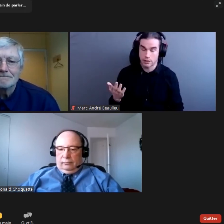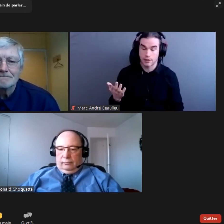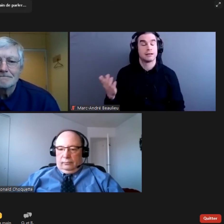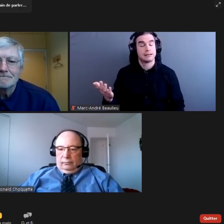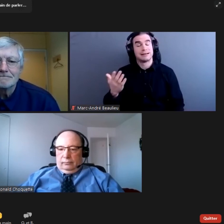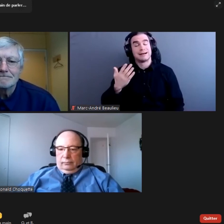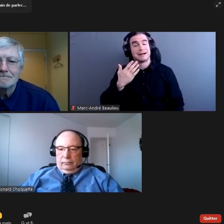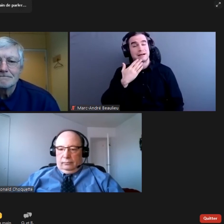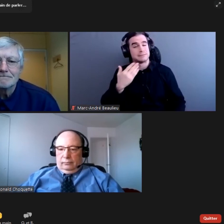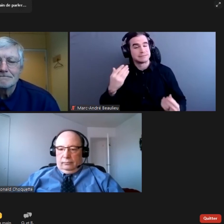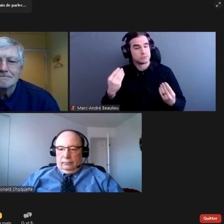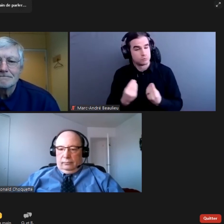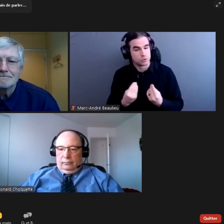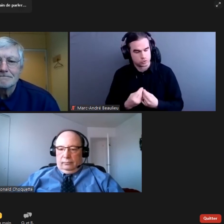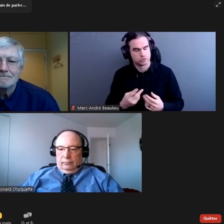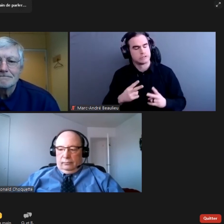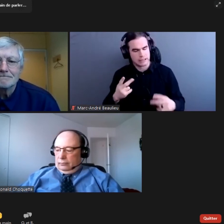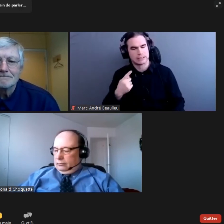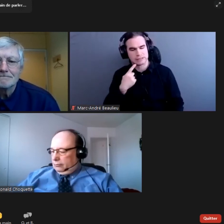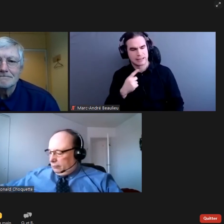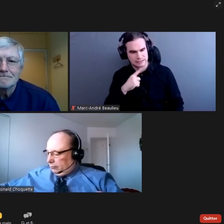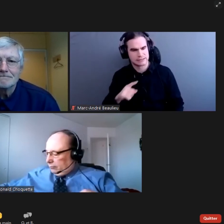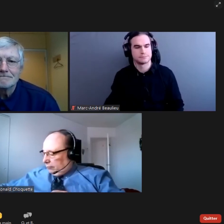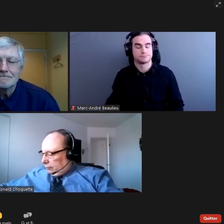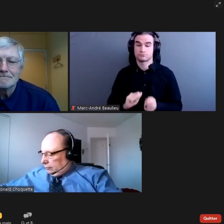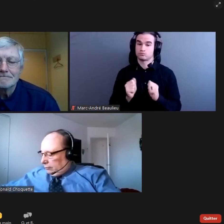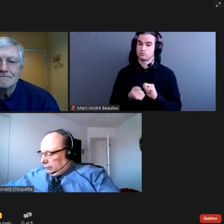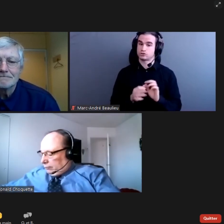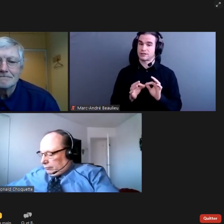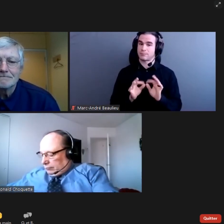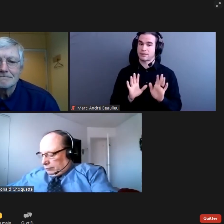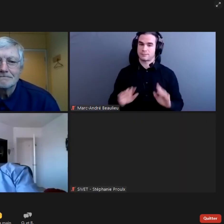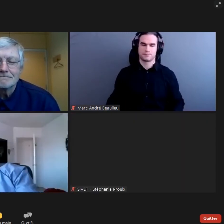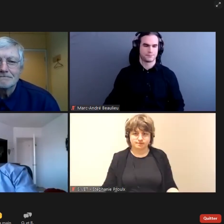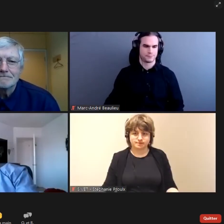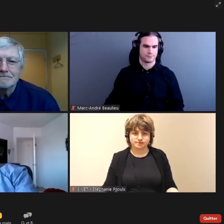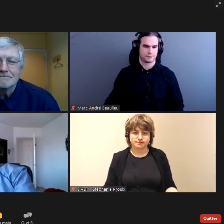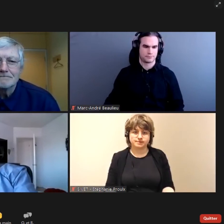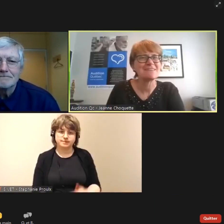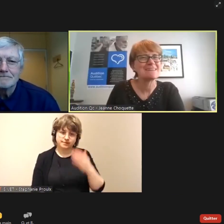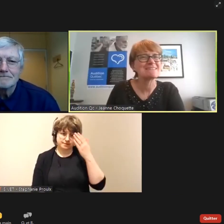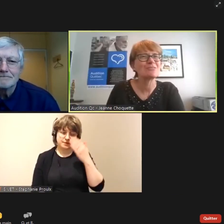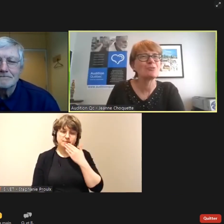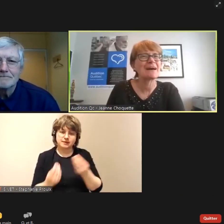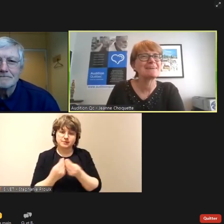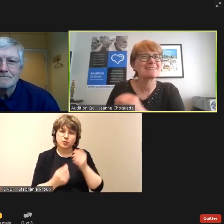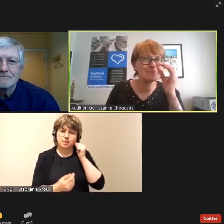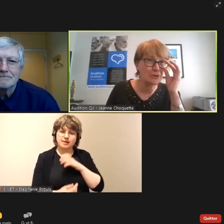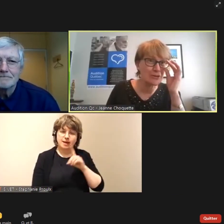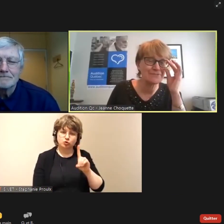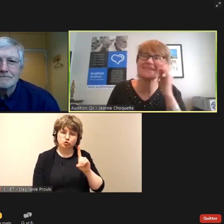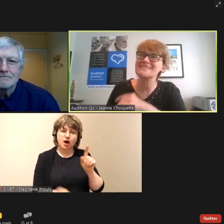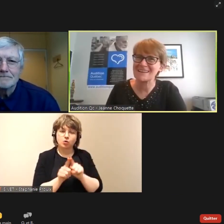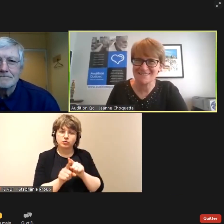merci infiniment, c'est très intéressant. Merci beaucoup, Madame Dugas. Alors, on a des questions par